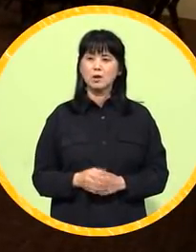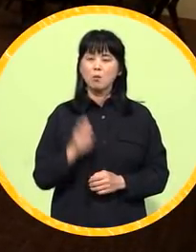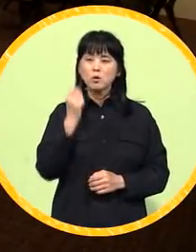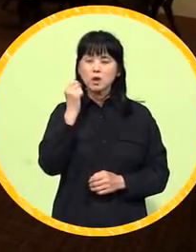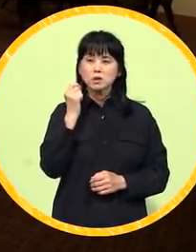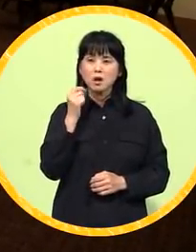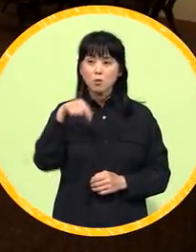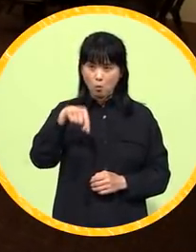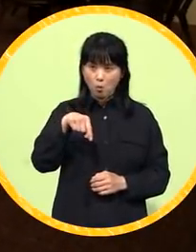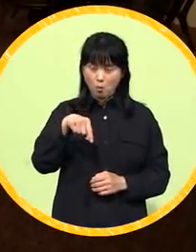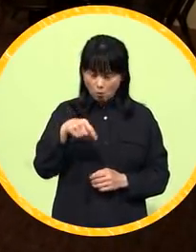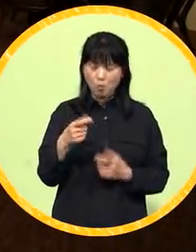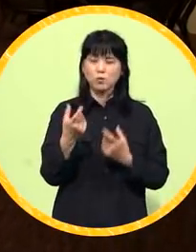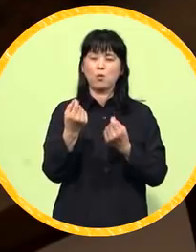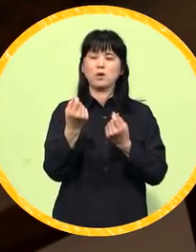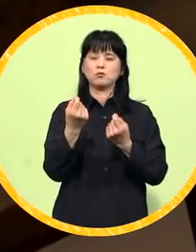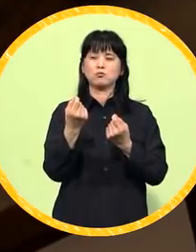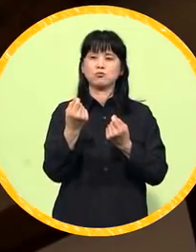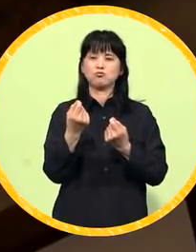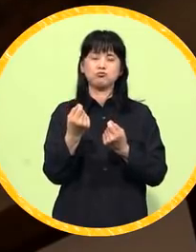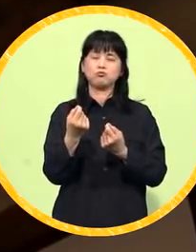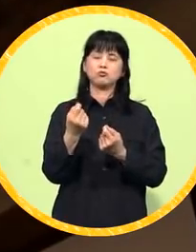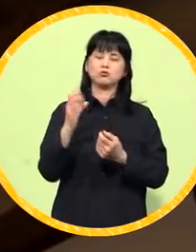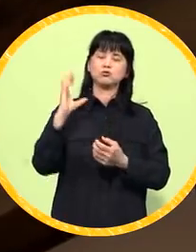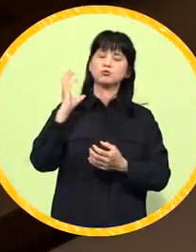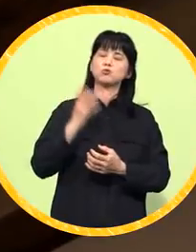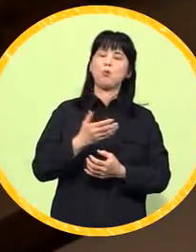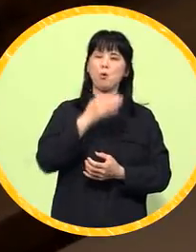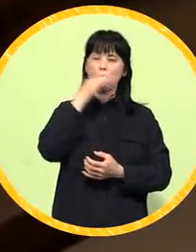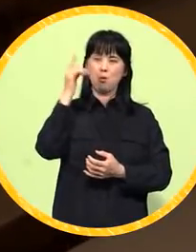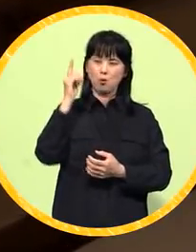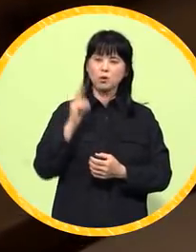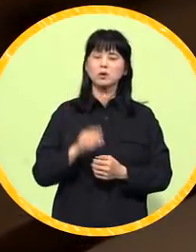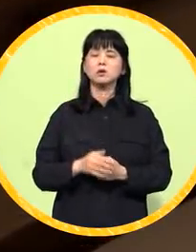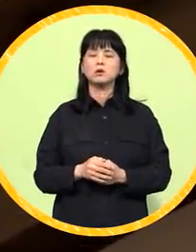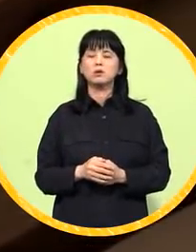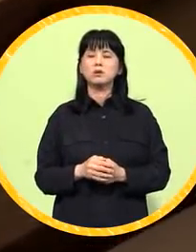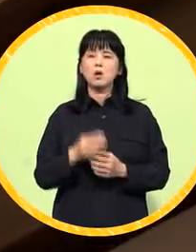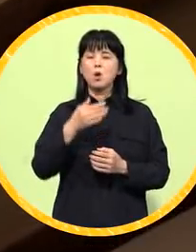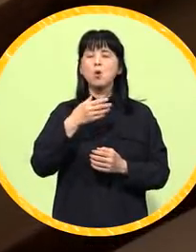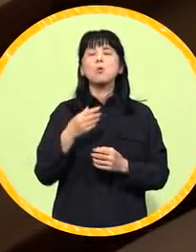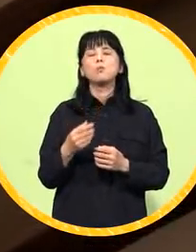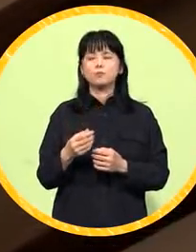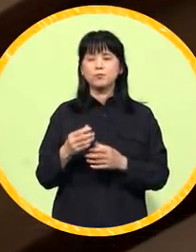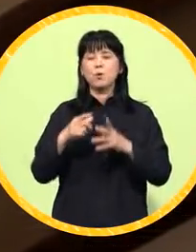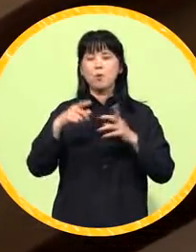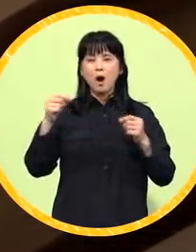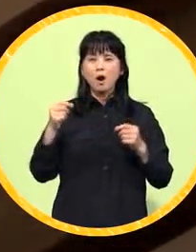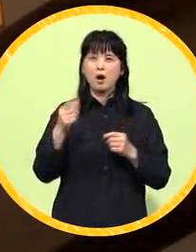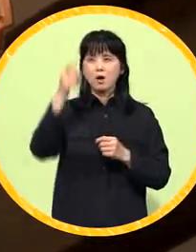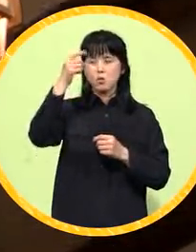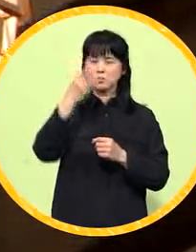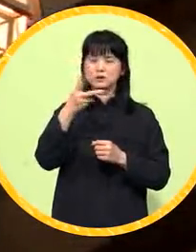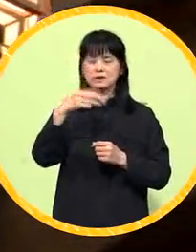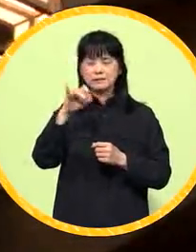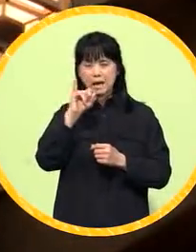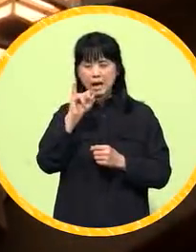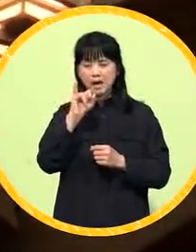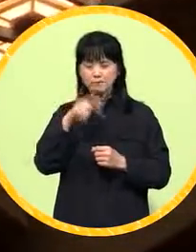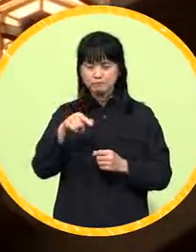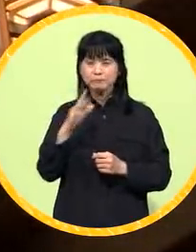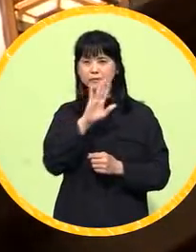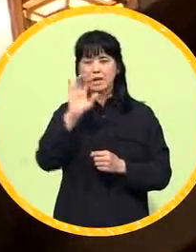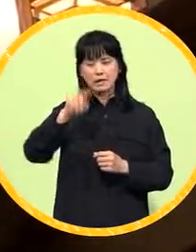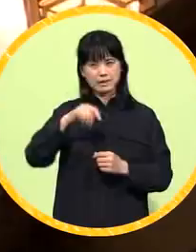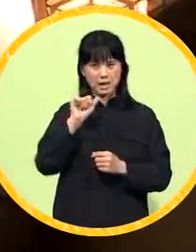もう少してここですかそうでございます迫力ありますですねはいはのシャンデリア入りたいなそうでございますあの